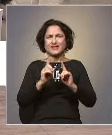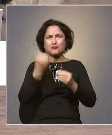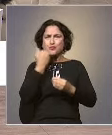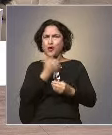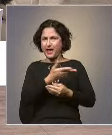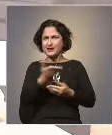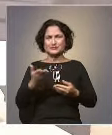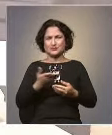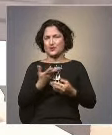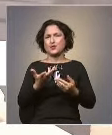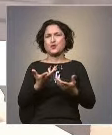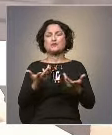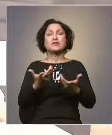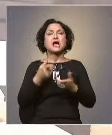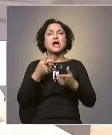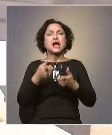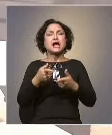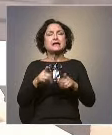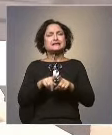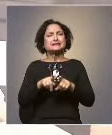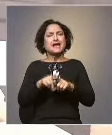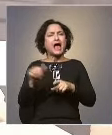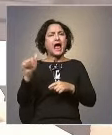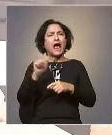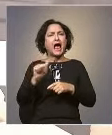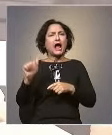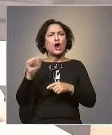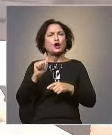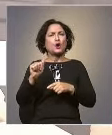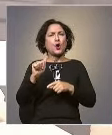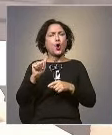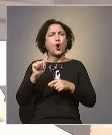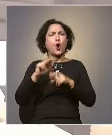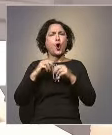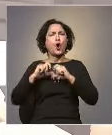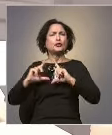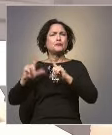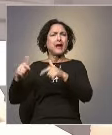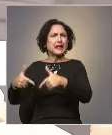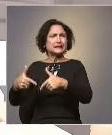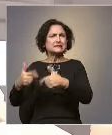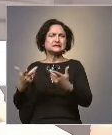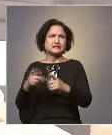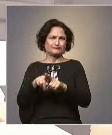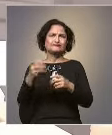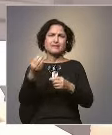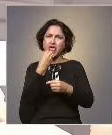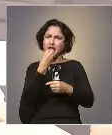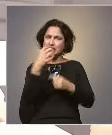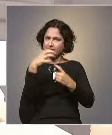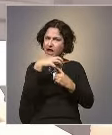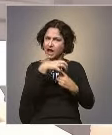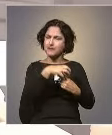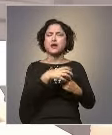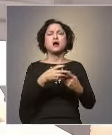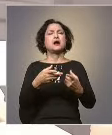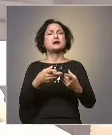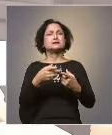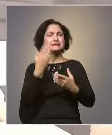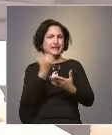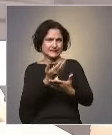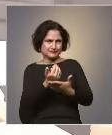разработваме нови материали, които са на база на агроотпадъци и гъби. Ядливи гъби. На какъв етап е тази разработка? Ами тя почти е готова.